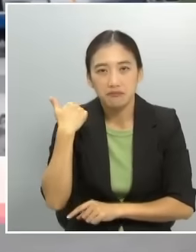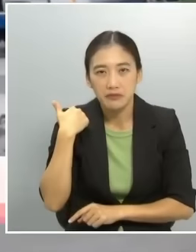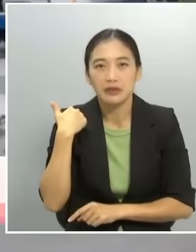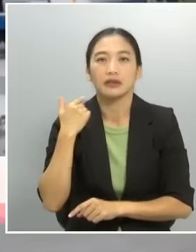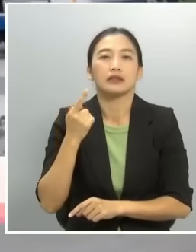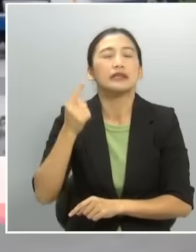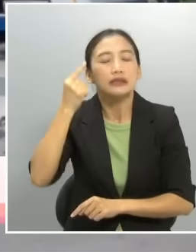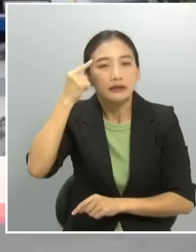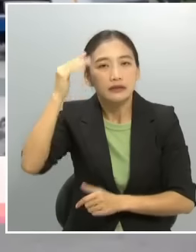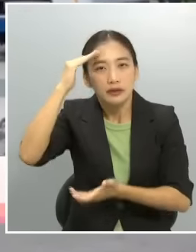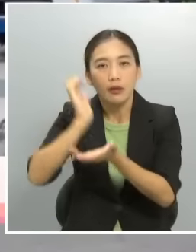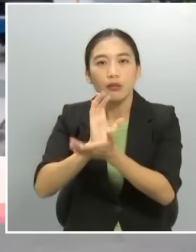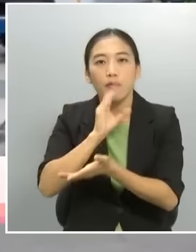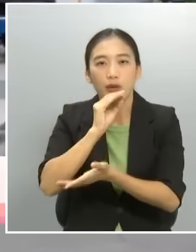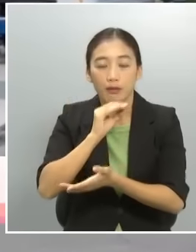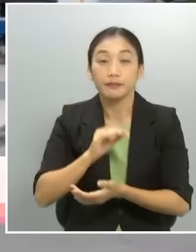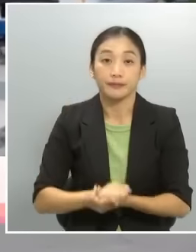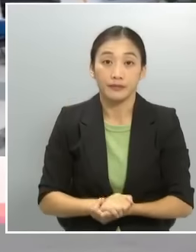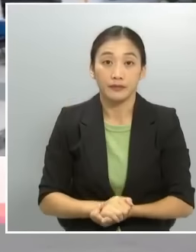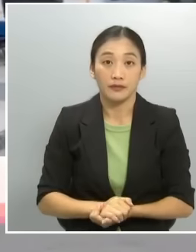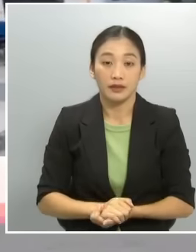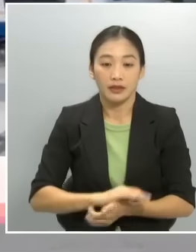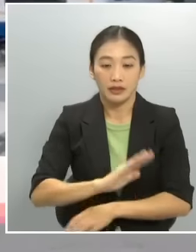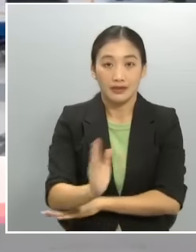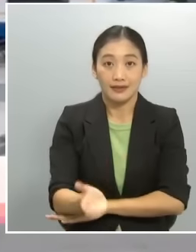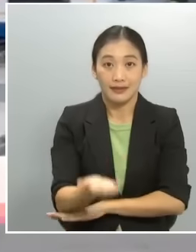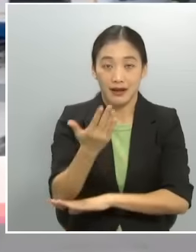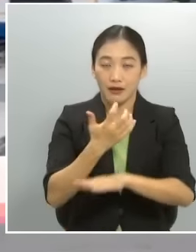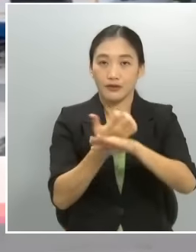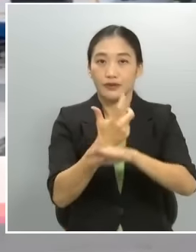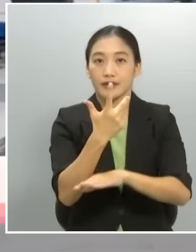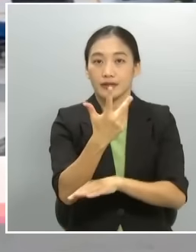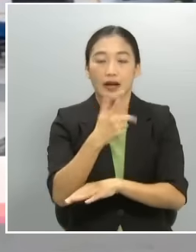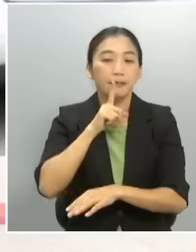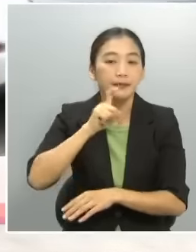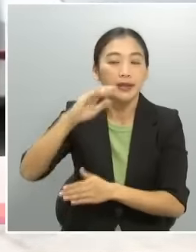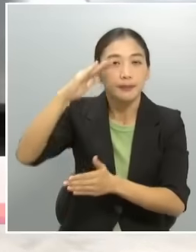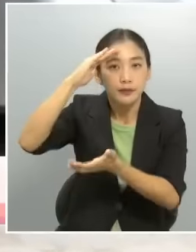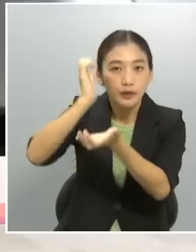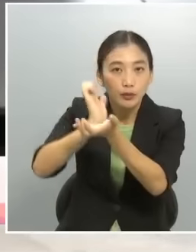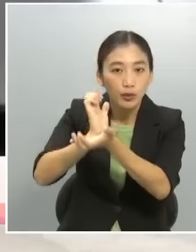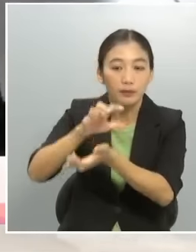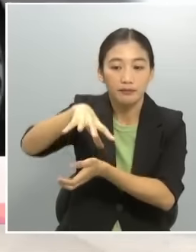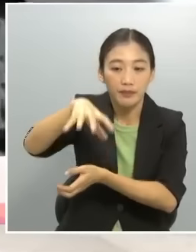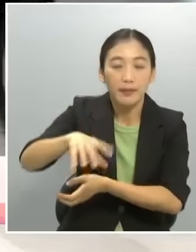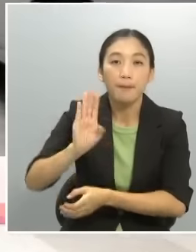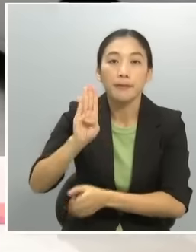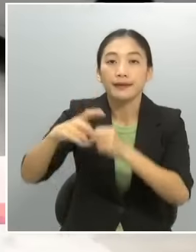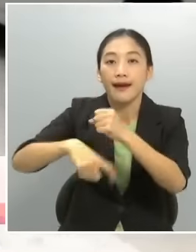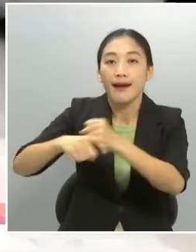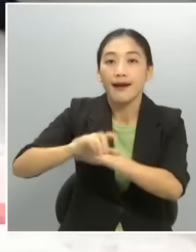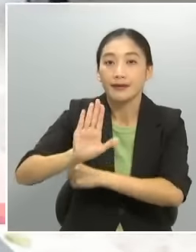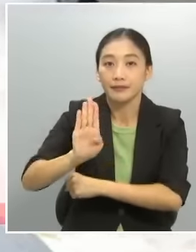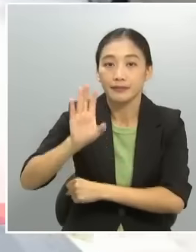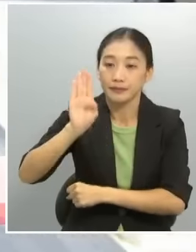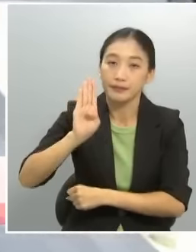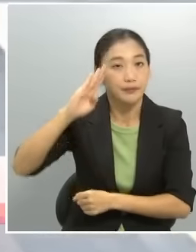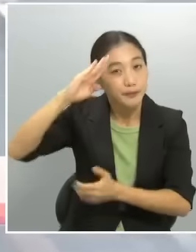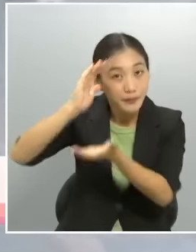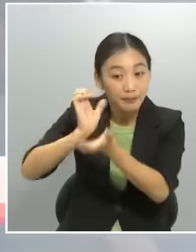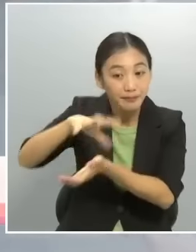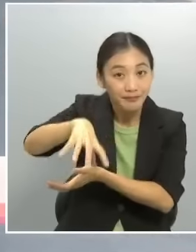ามไปที่พันตำรวจเอกสุรพงษ์สุขแย้มท่านก็เป็นผู้กำกับการครับอยู่ที่สน.บางนาท่านเปิดเผยนะครับบอกว่าติ๊กนาว